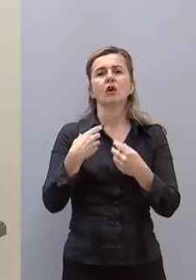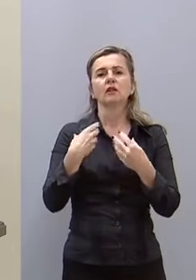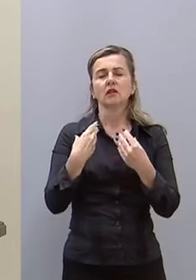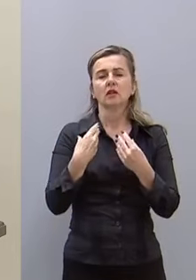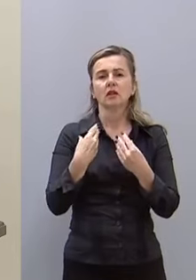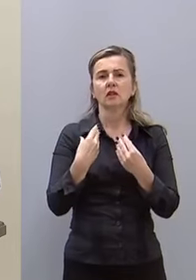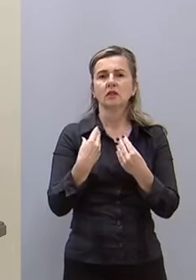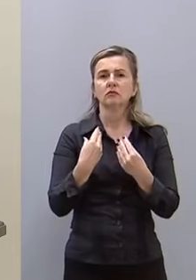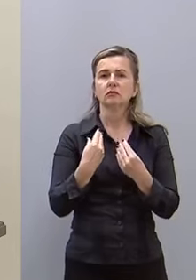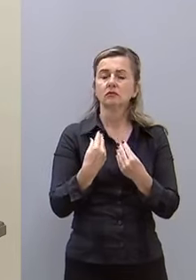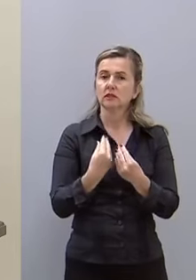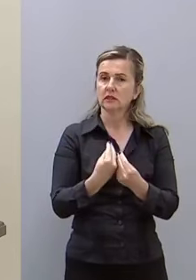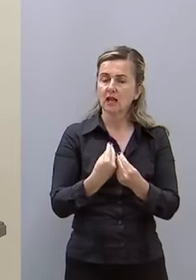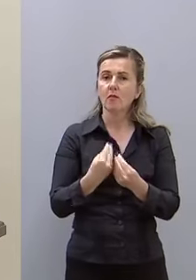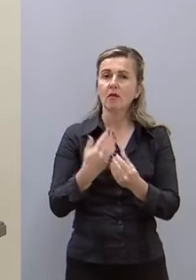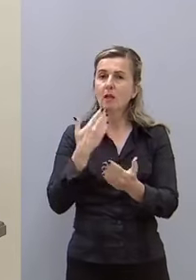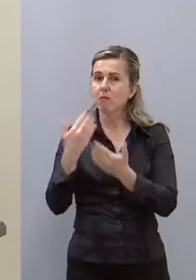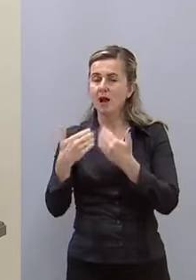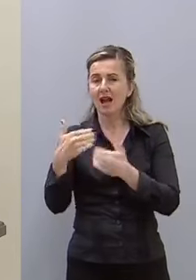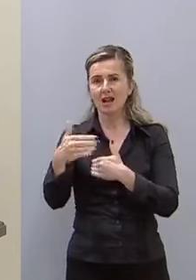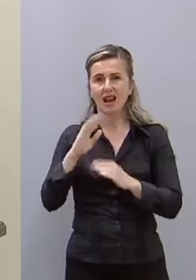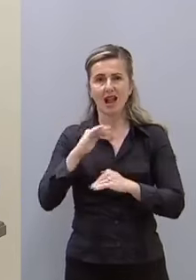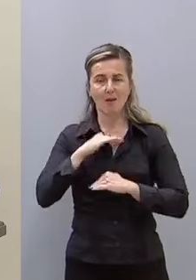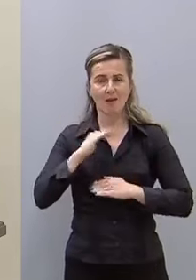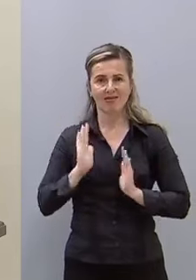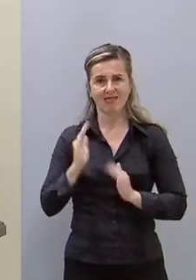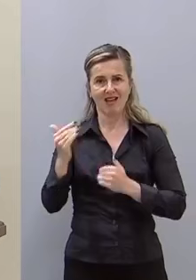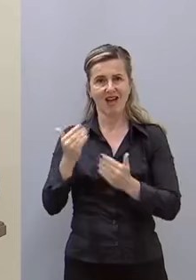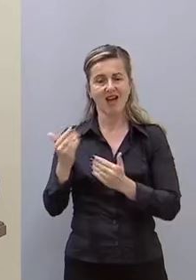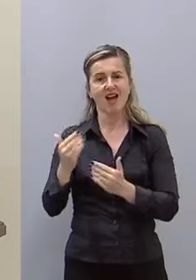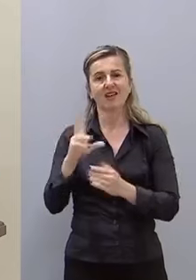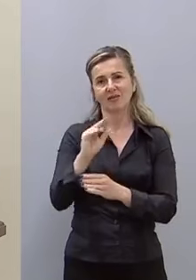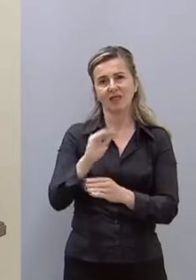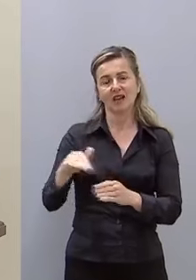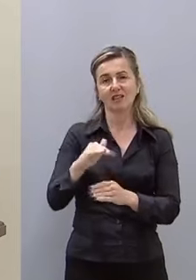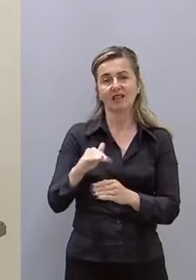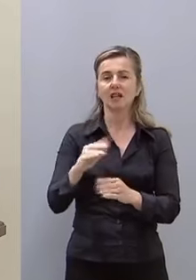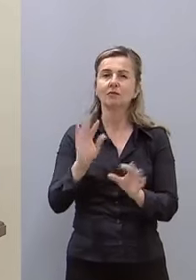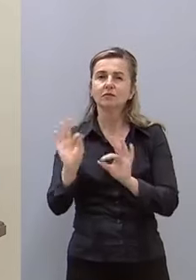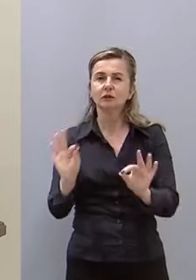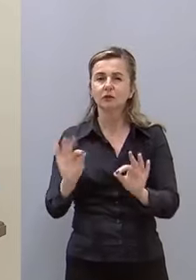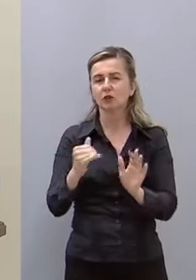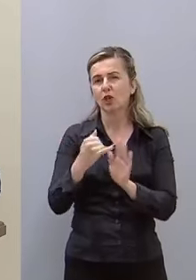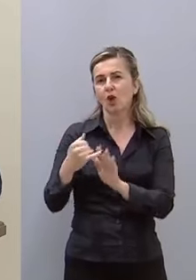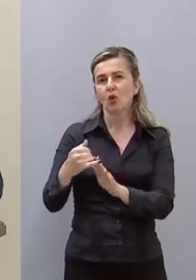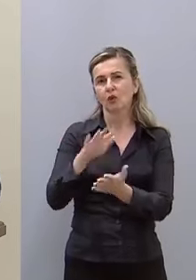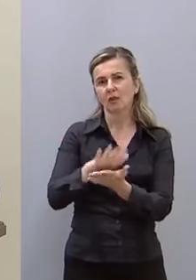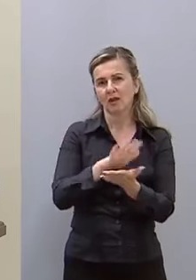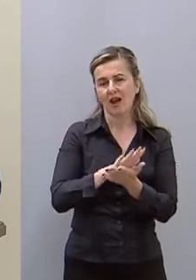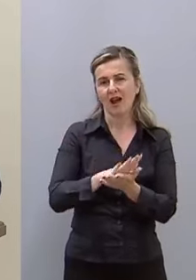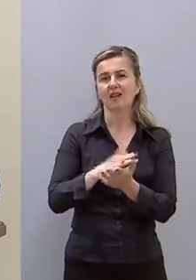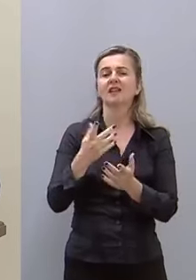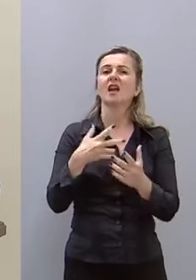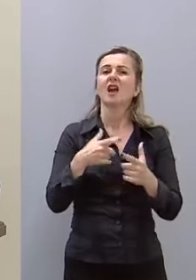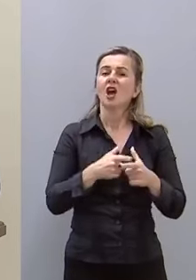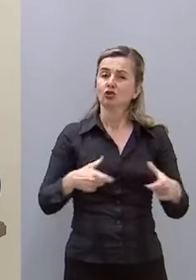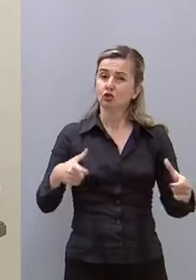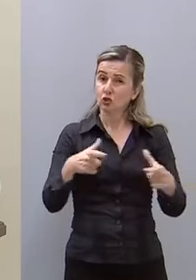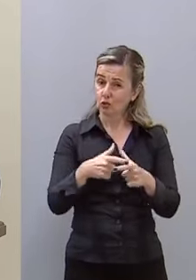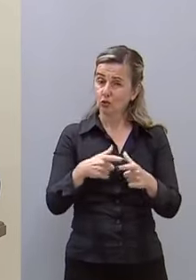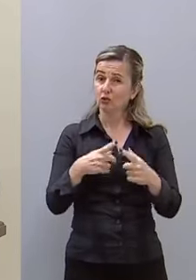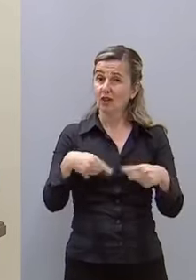anche i parlamentari trentini con la predisposizione degli ultimi atti c'è stata anche navi non è di giunta questa mattina